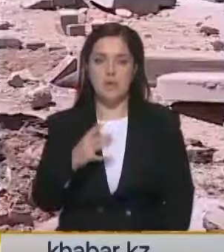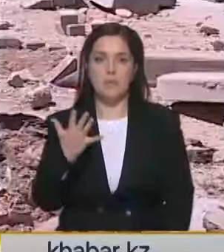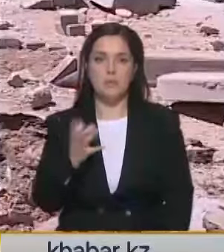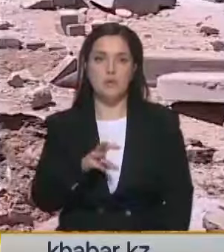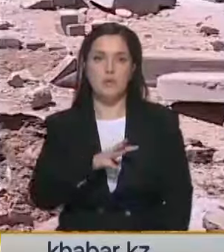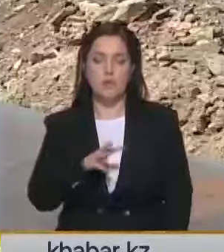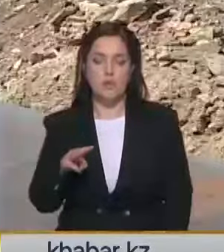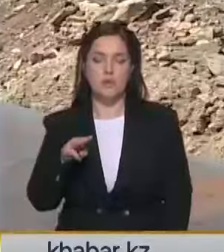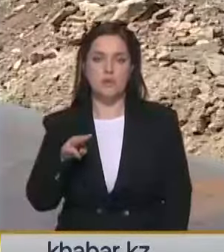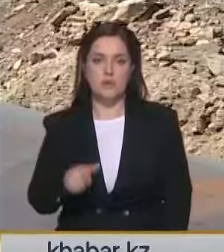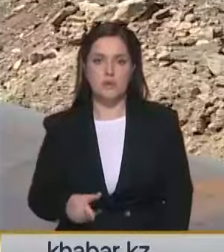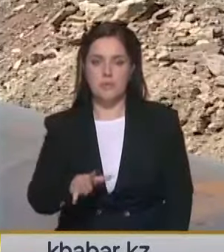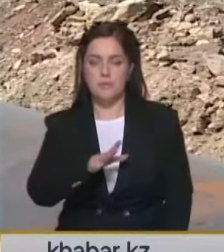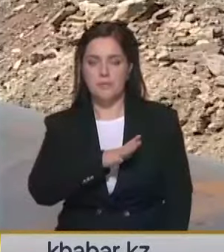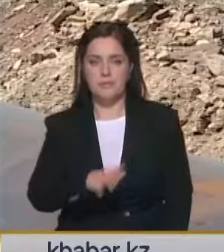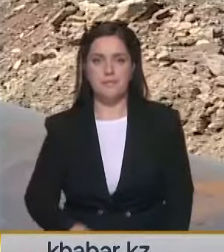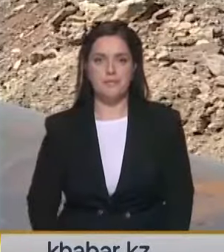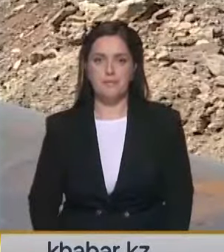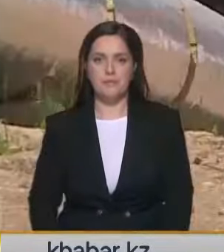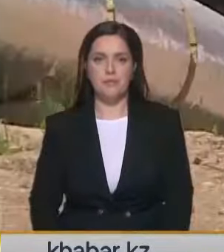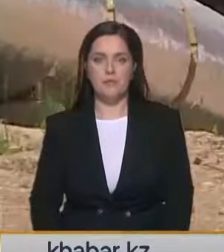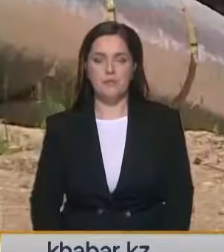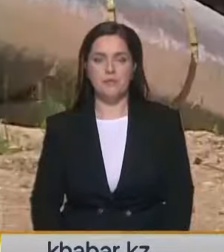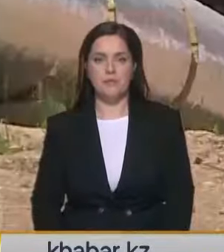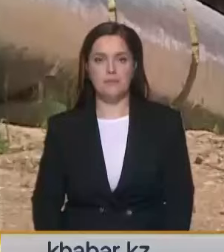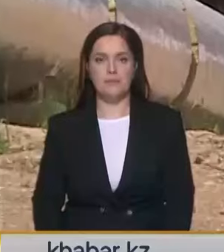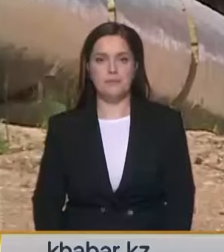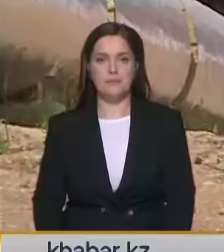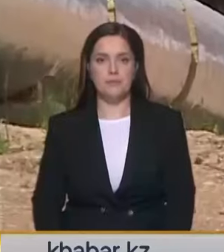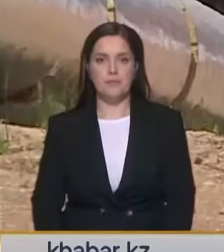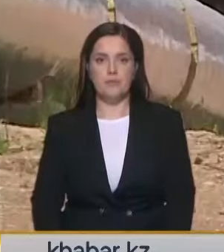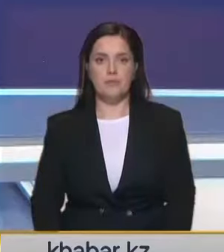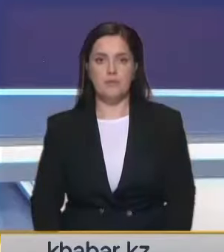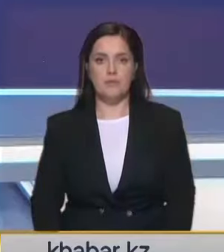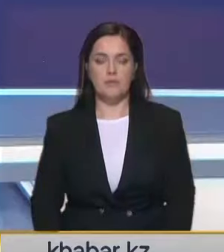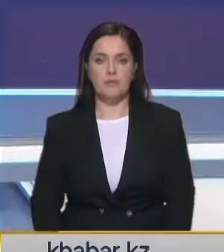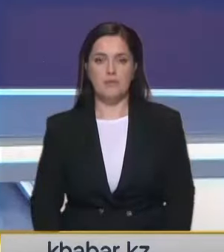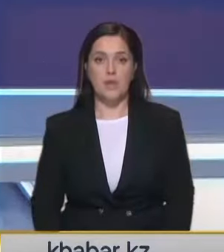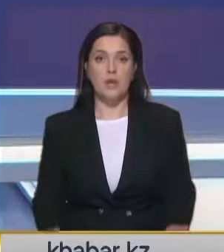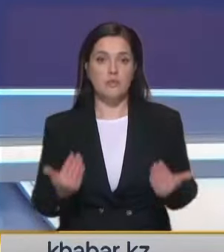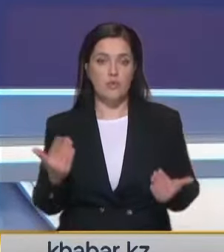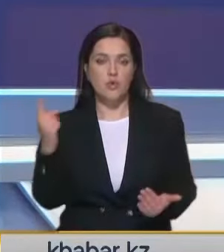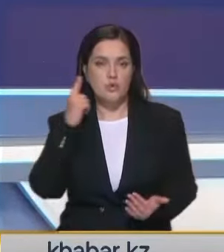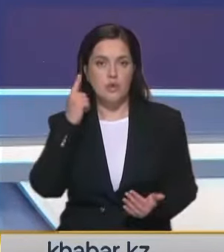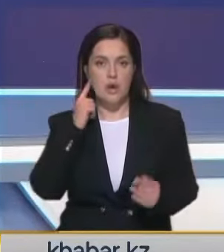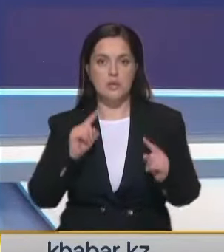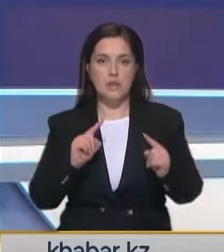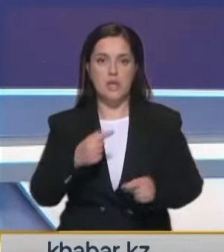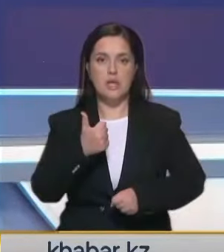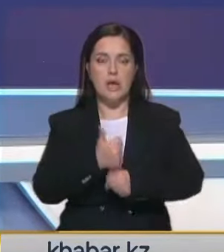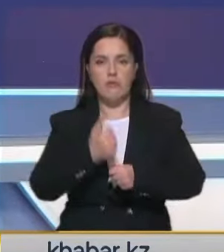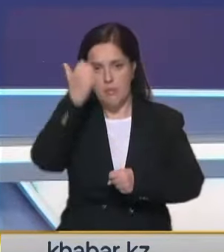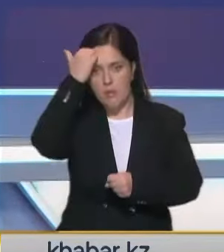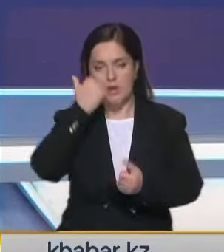миллионов тенге. Лиана Жамлиханова, Сайлау Игликов, Зарина Зулпыхар, Караганда, Хабар. Сегодня стало известно о задержании